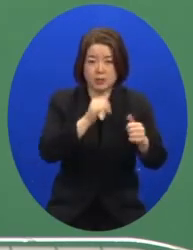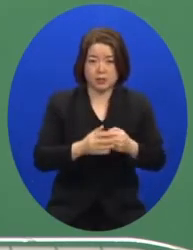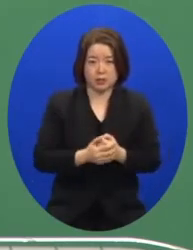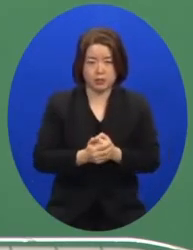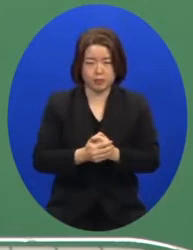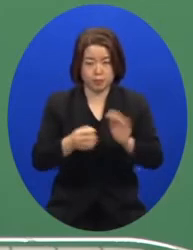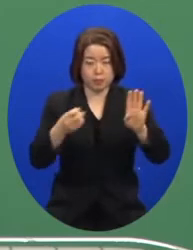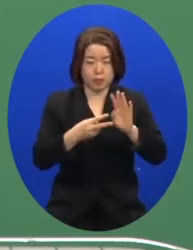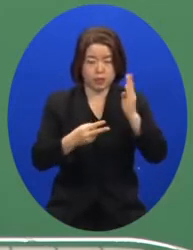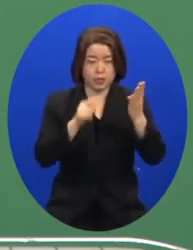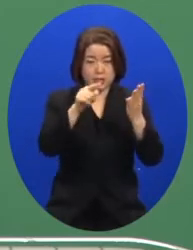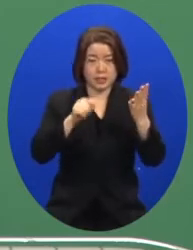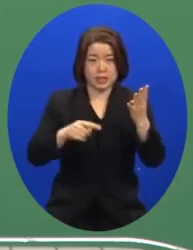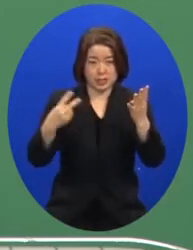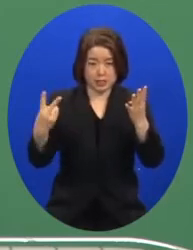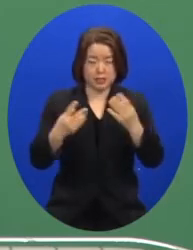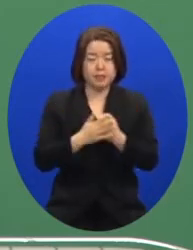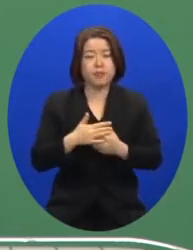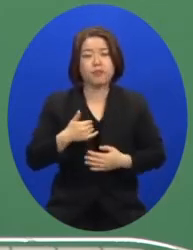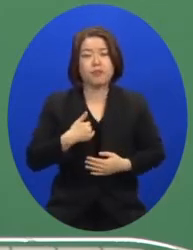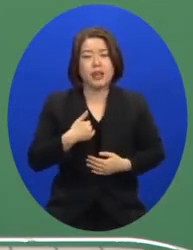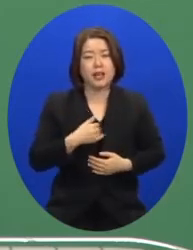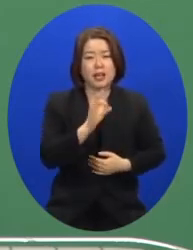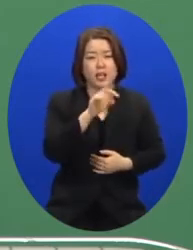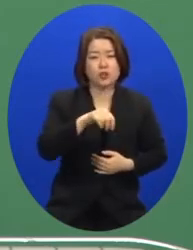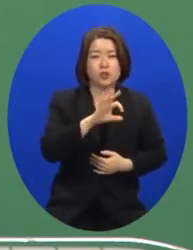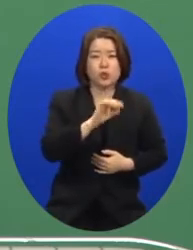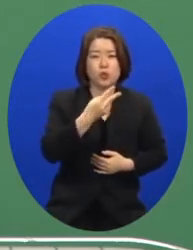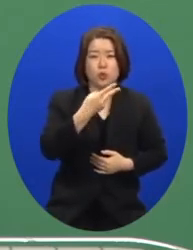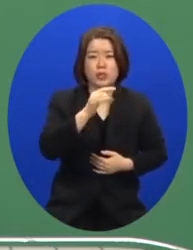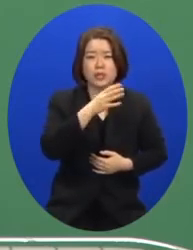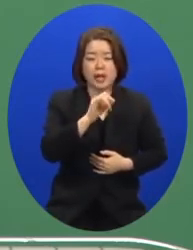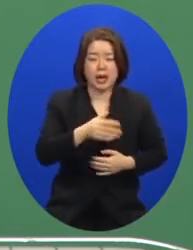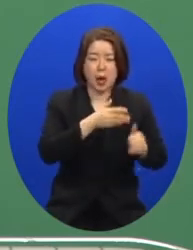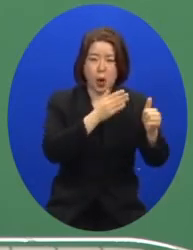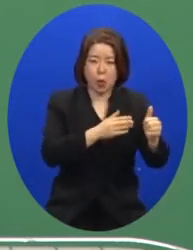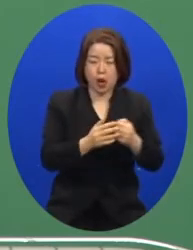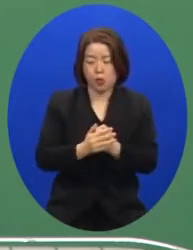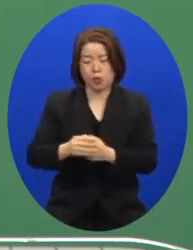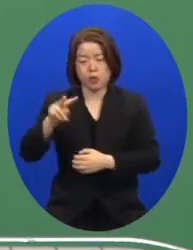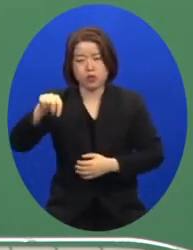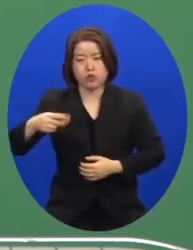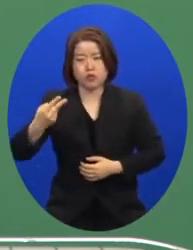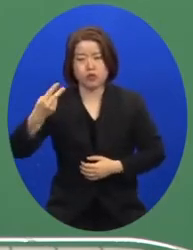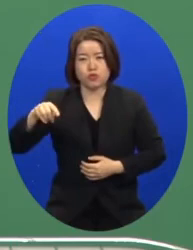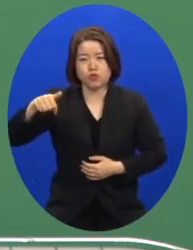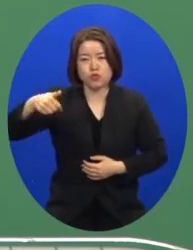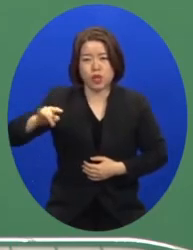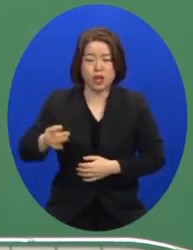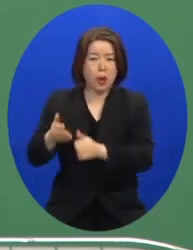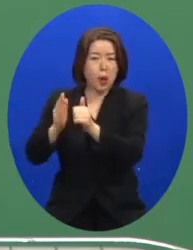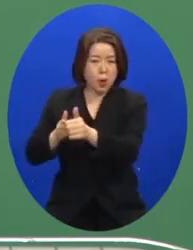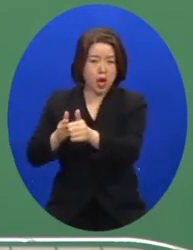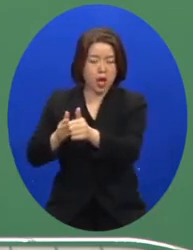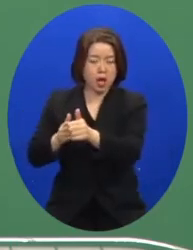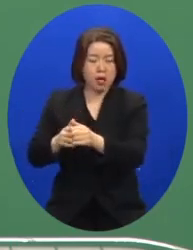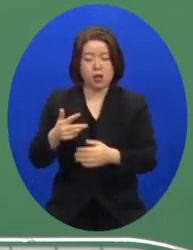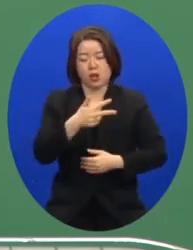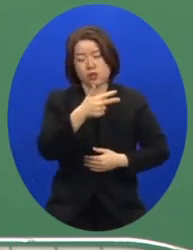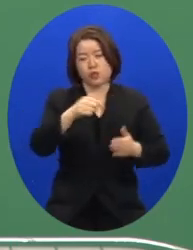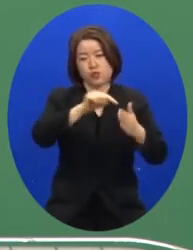빌립보서 4장 2절에 내가 ud 알을 권하고 순 2개를 권하노니 주 안에서 같은 마음을